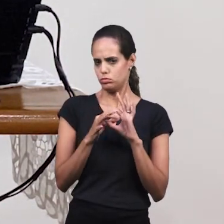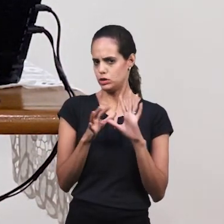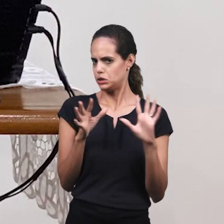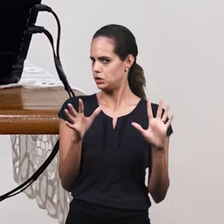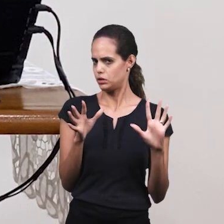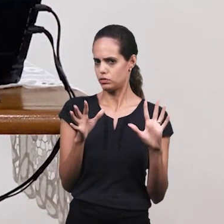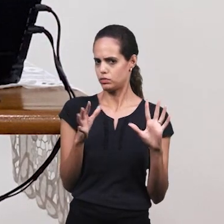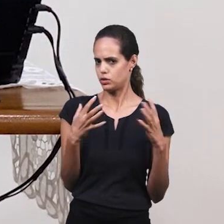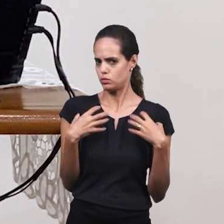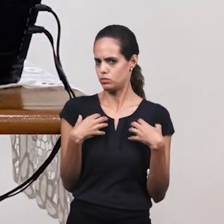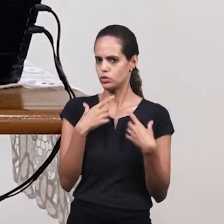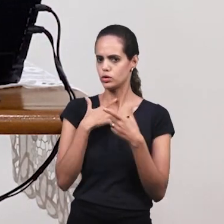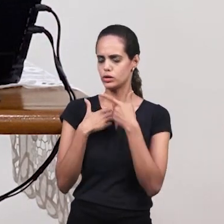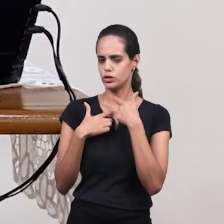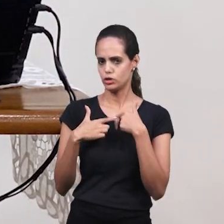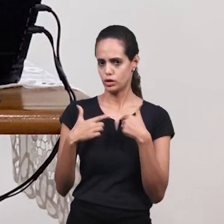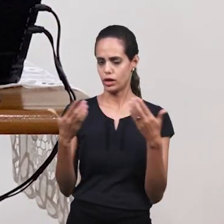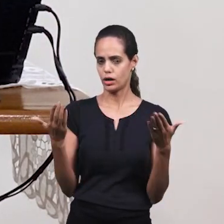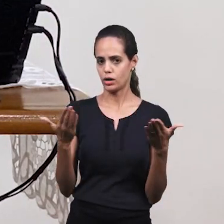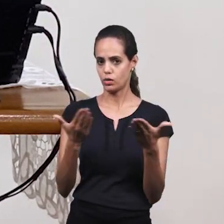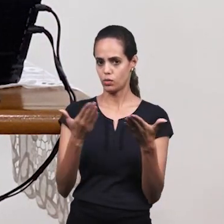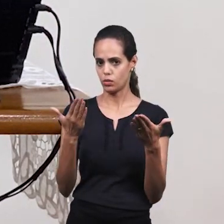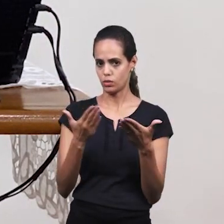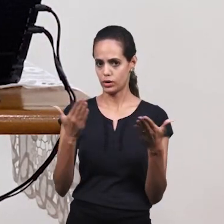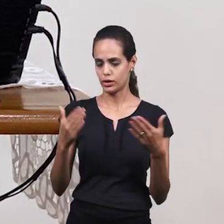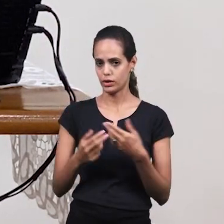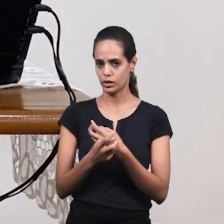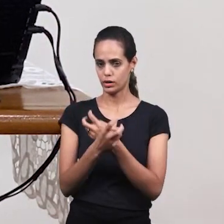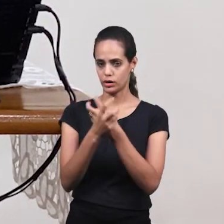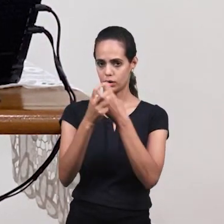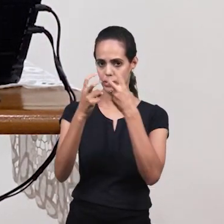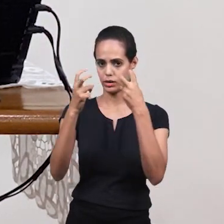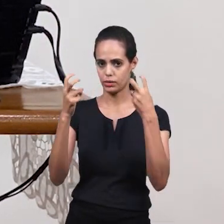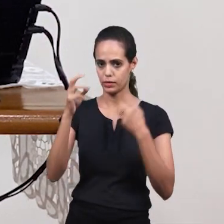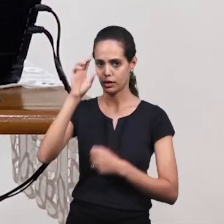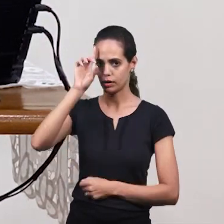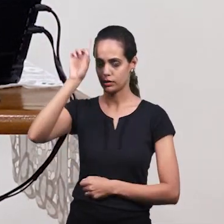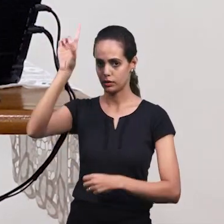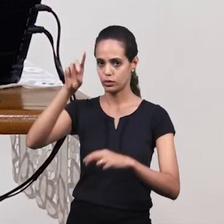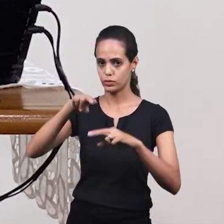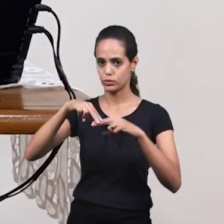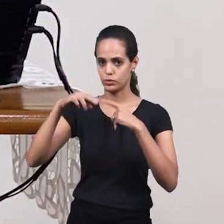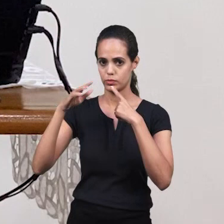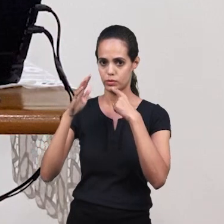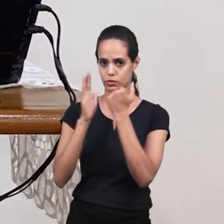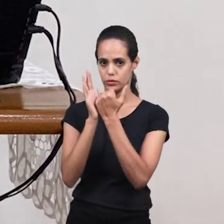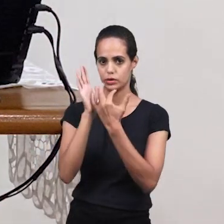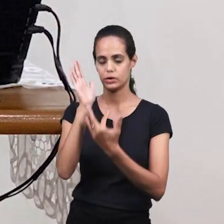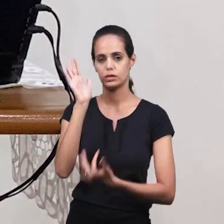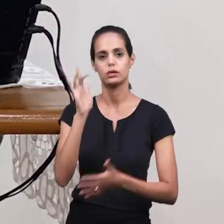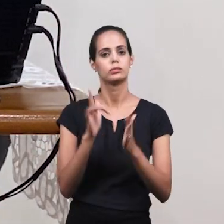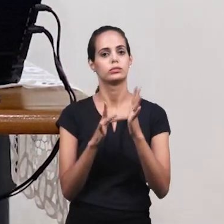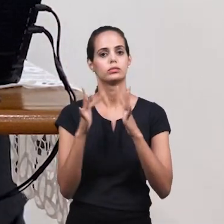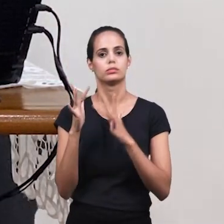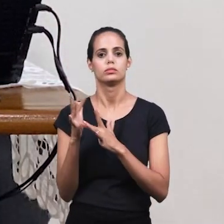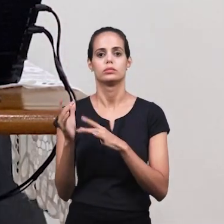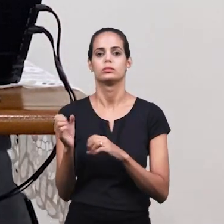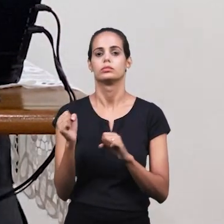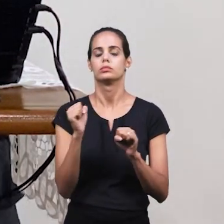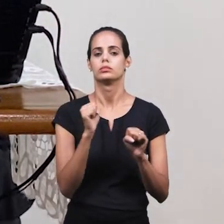commencer une prière d'invocation à notre Dieu en priant par le pouvoir qui est dans le sang de Jésus.